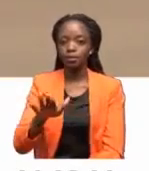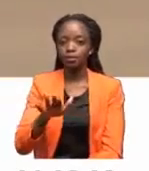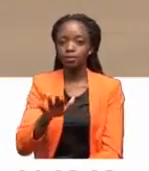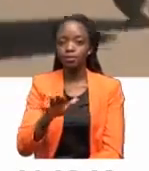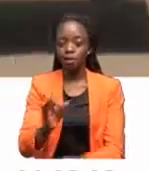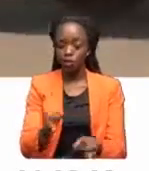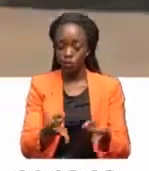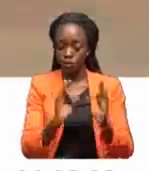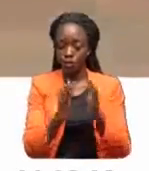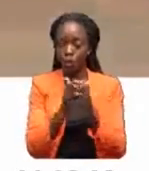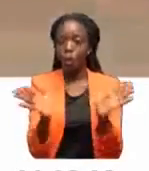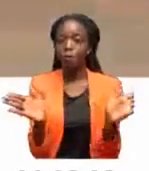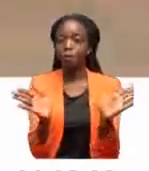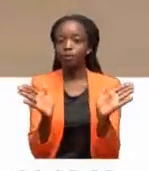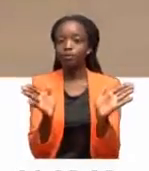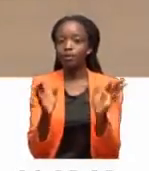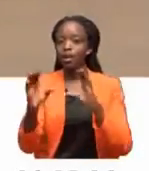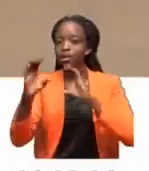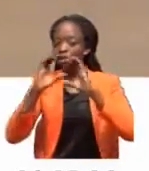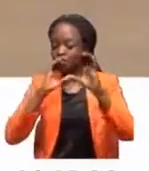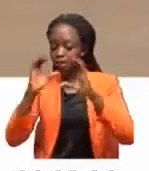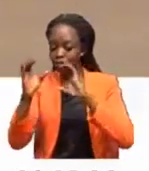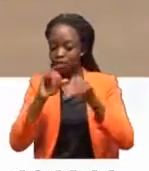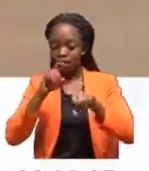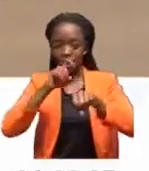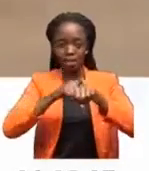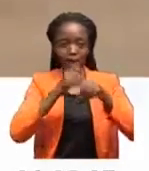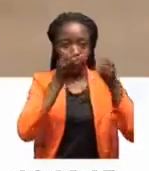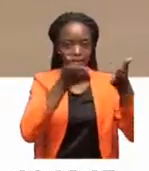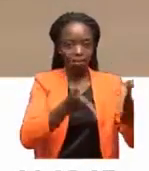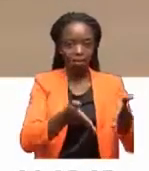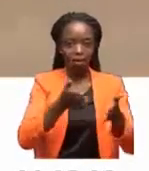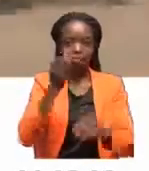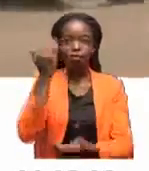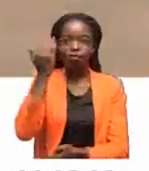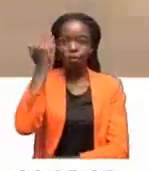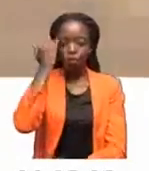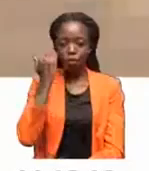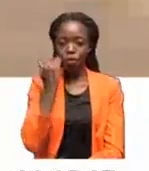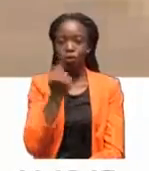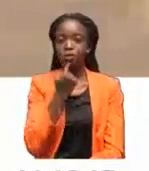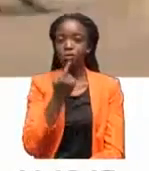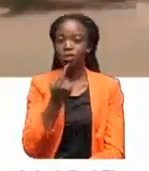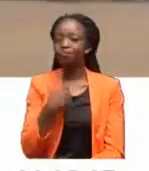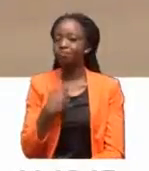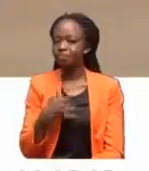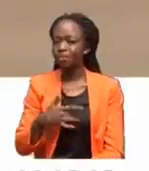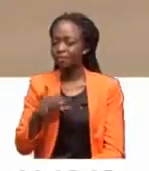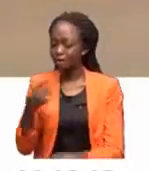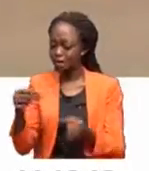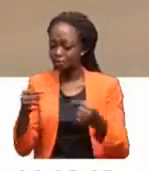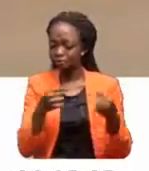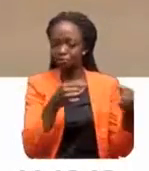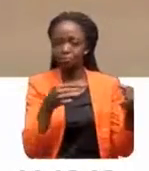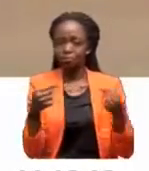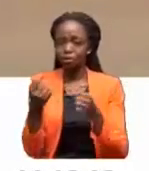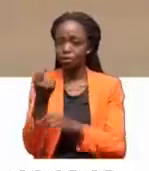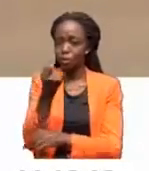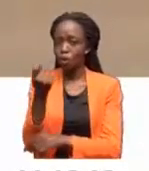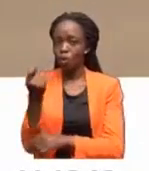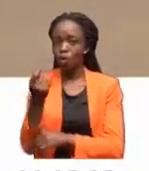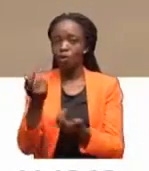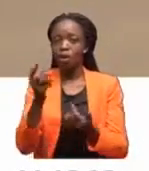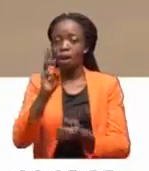rasmi, akaweza kutoa hotuba yake katika bunge hilo, hotuba ambayo imeweza kuibua msisimuko wa aina yake kutoka kwa wakilishi